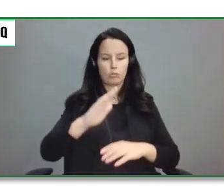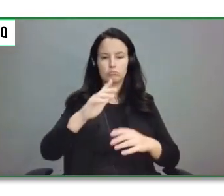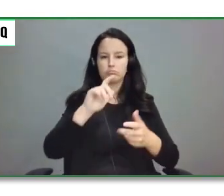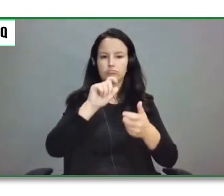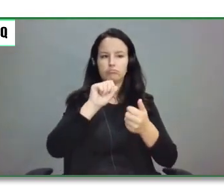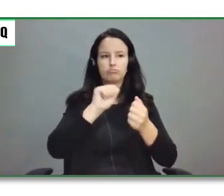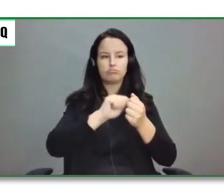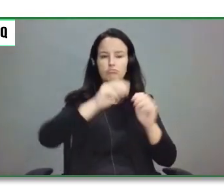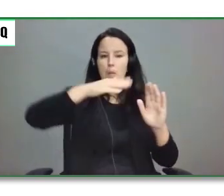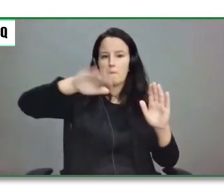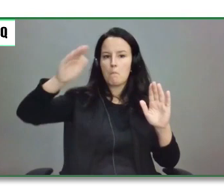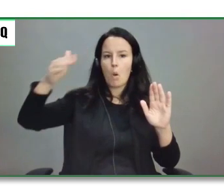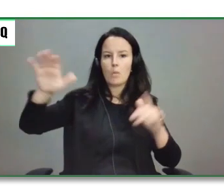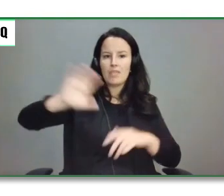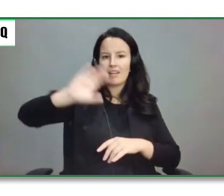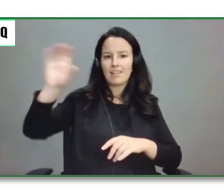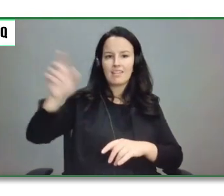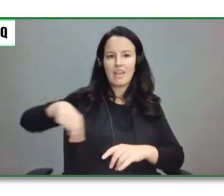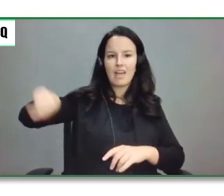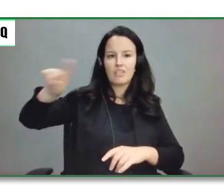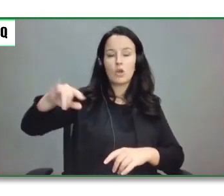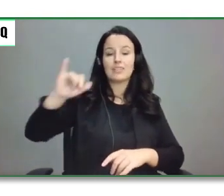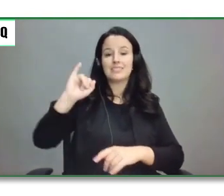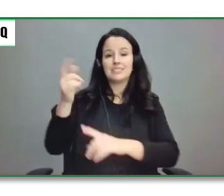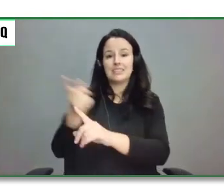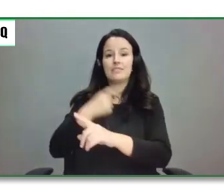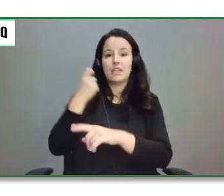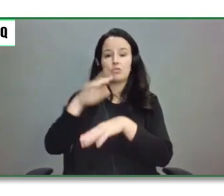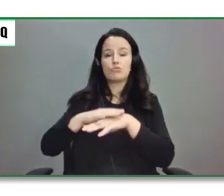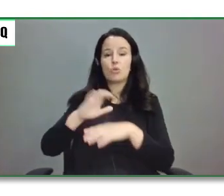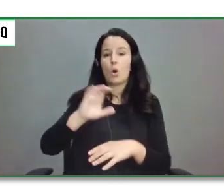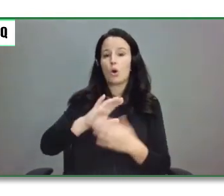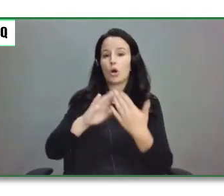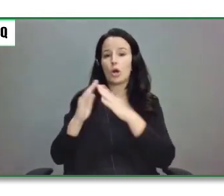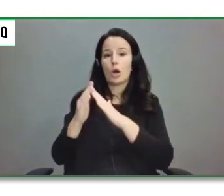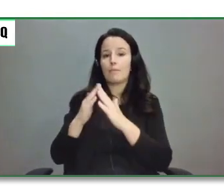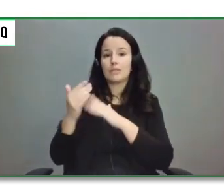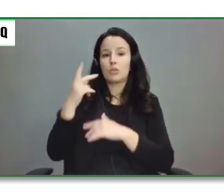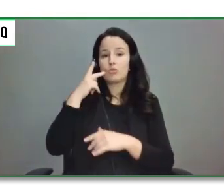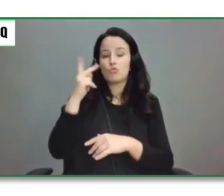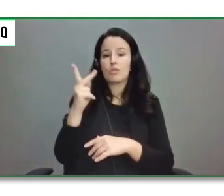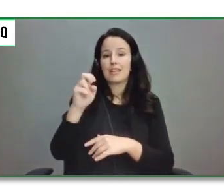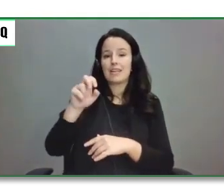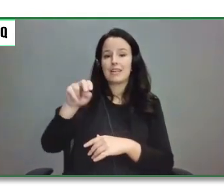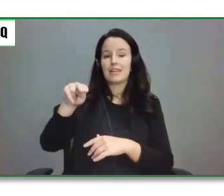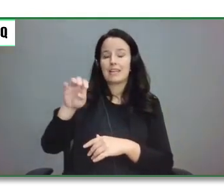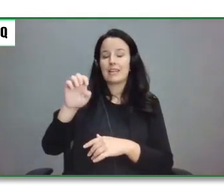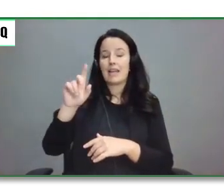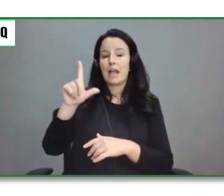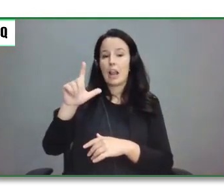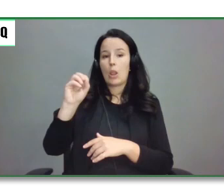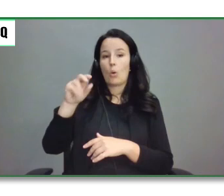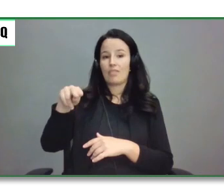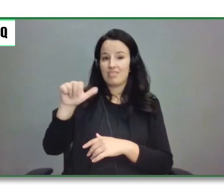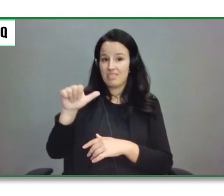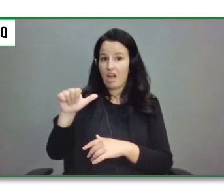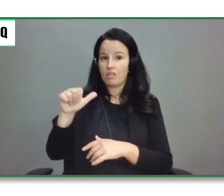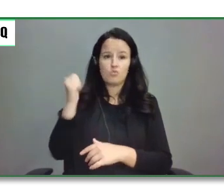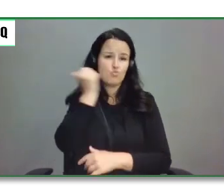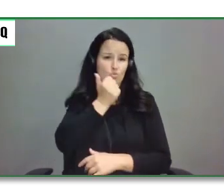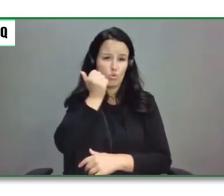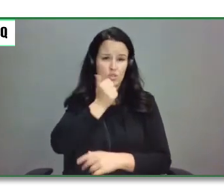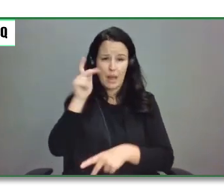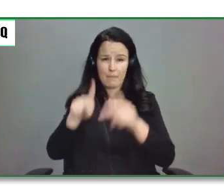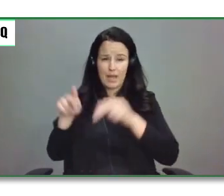qui sont venus de la Community Resource Initiative Society de Kelowna emmènent tous les jours des personnes handicapées dans les